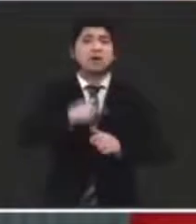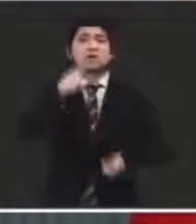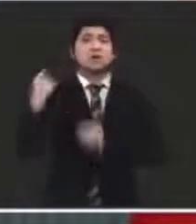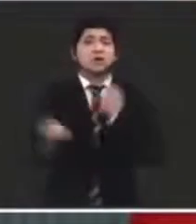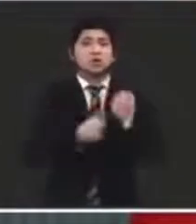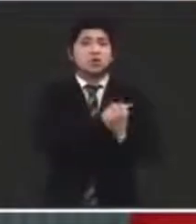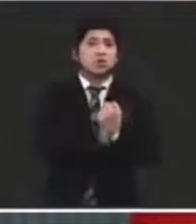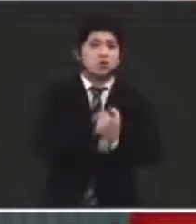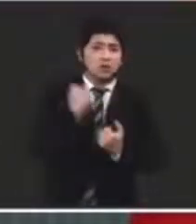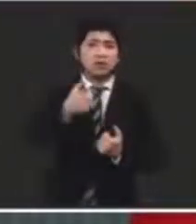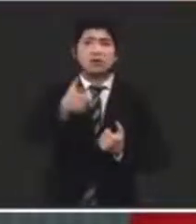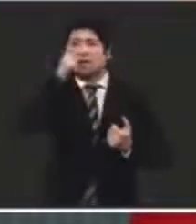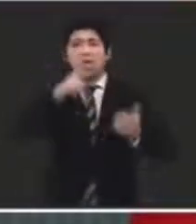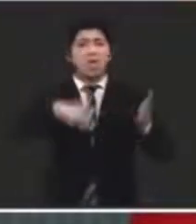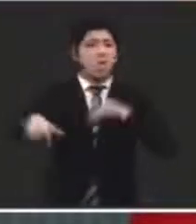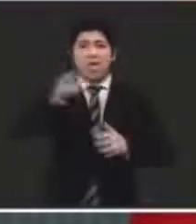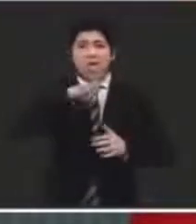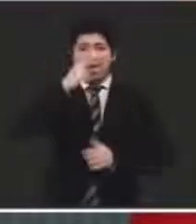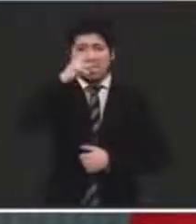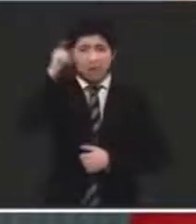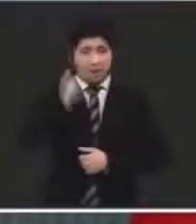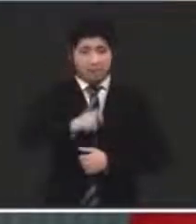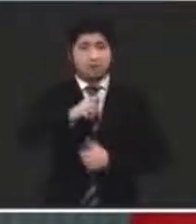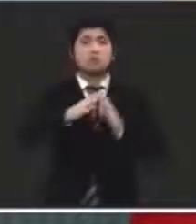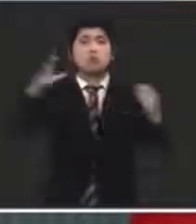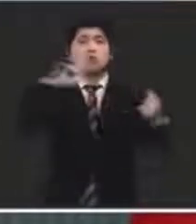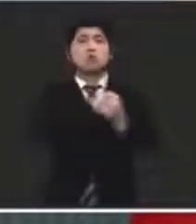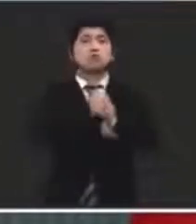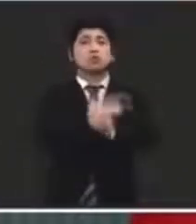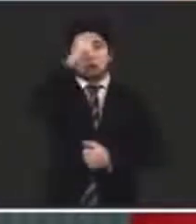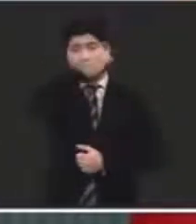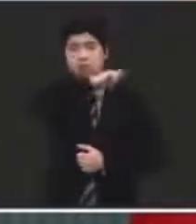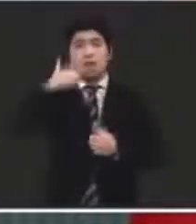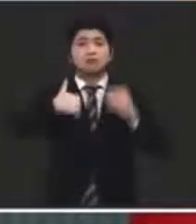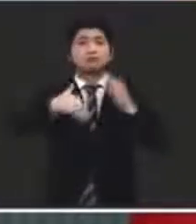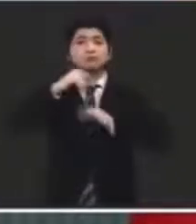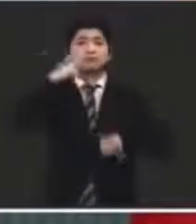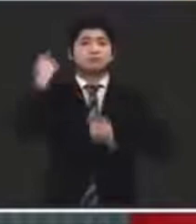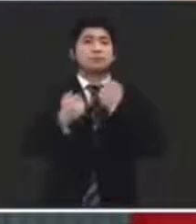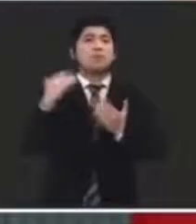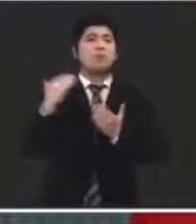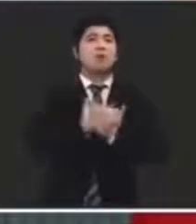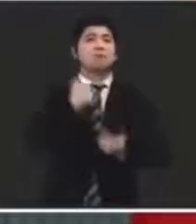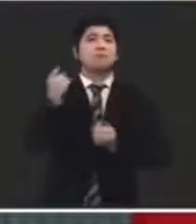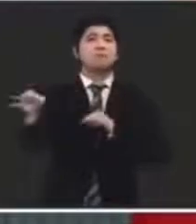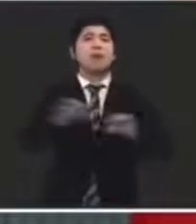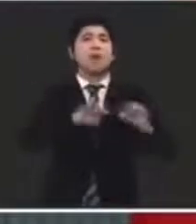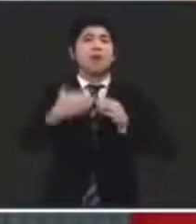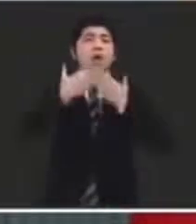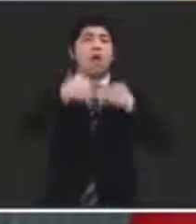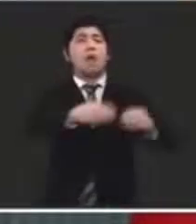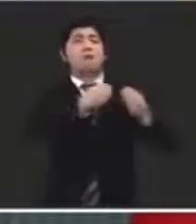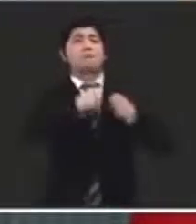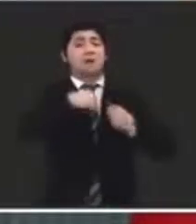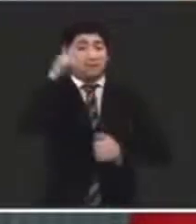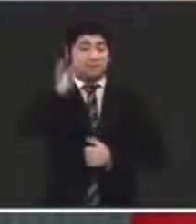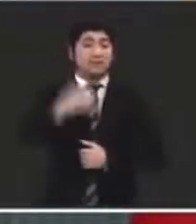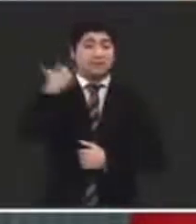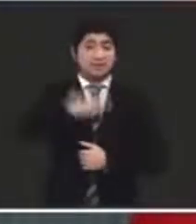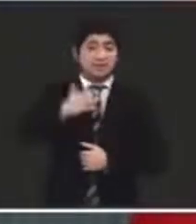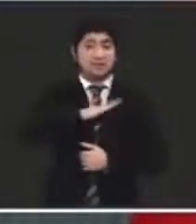ve dikkatini dağıtarak büyük ve güçlü Türkiye'nin inşası programımızı engellemek olduğunu